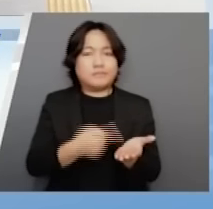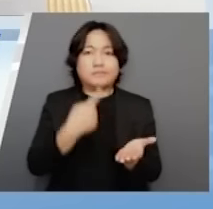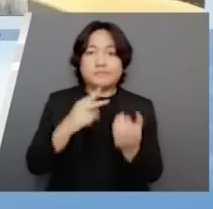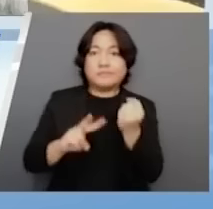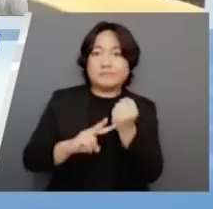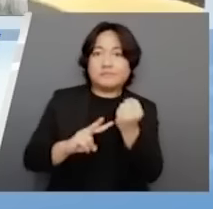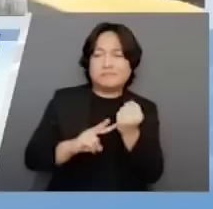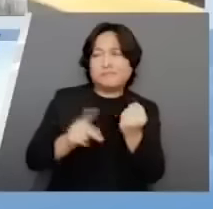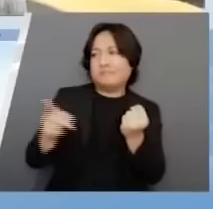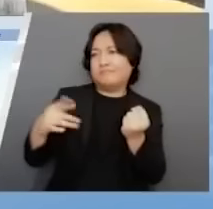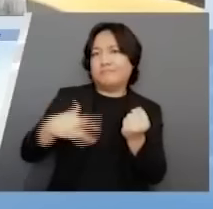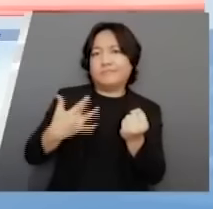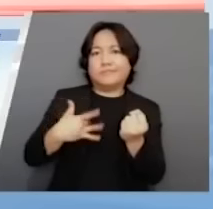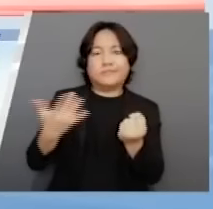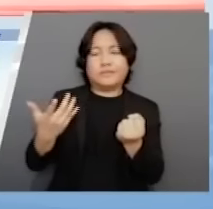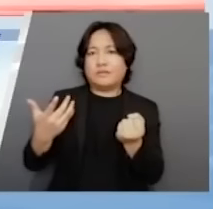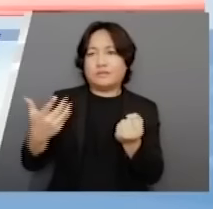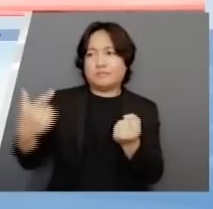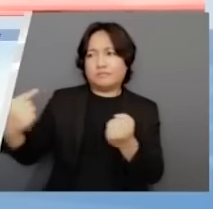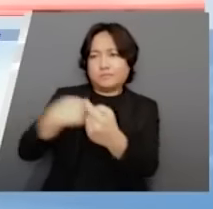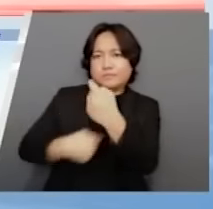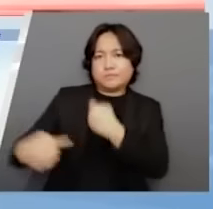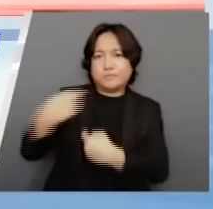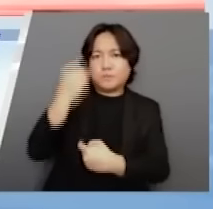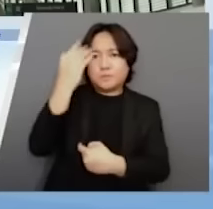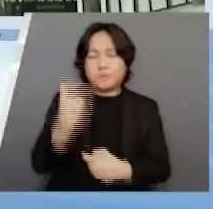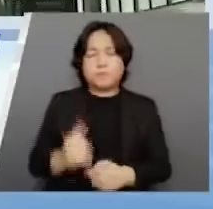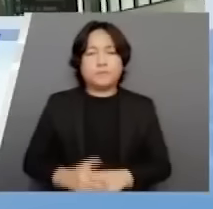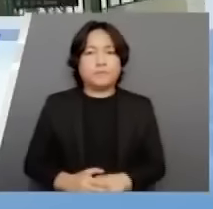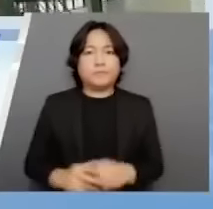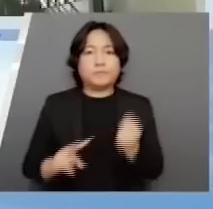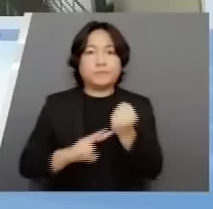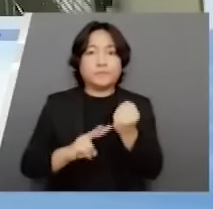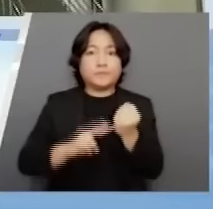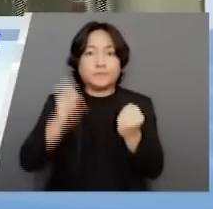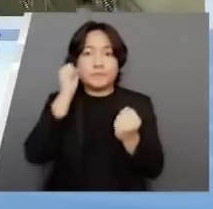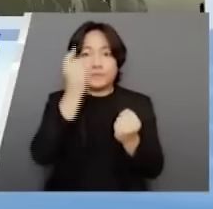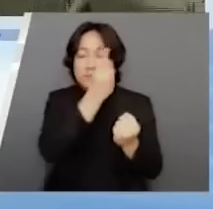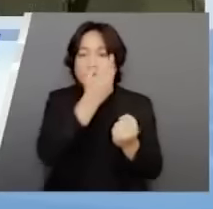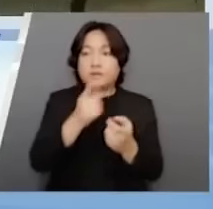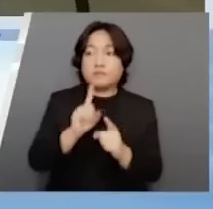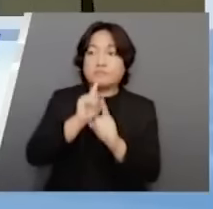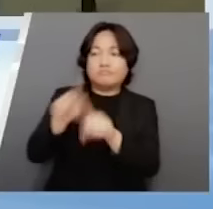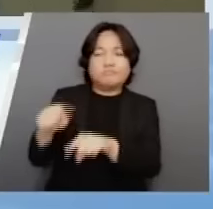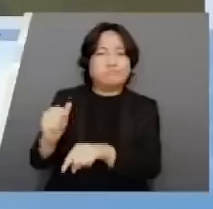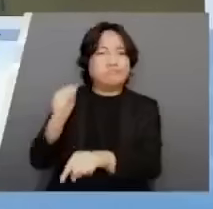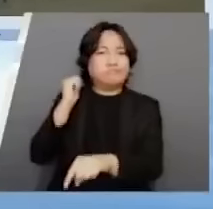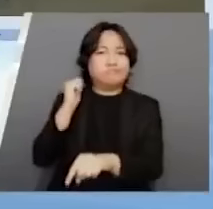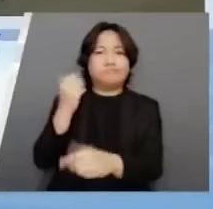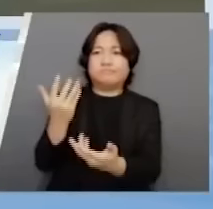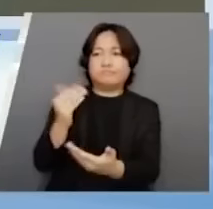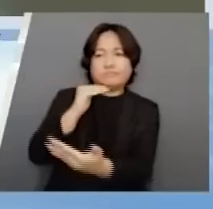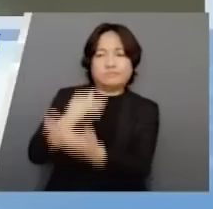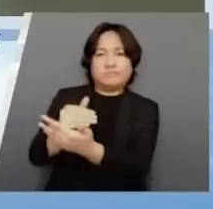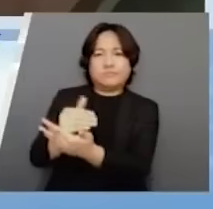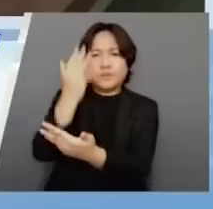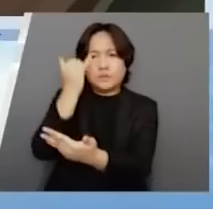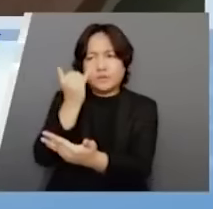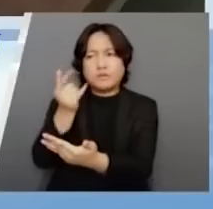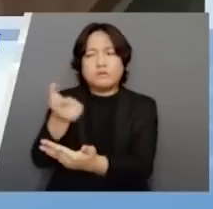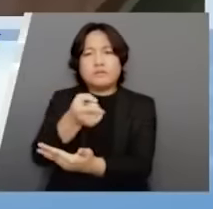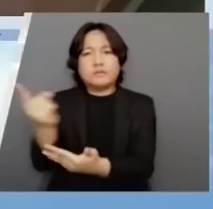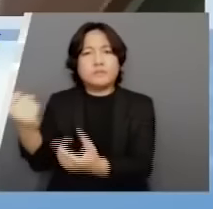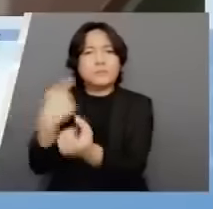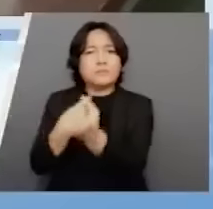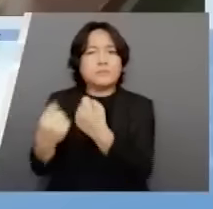budget. Sa Kamara naman, tumanggi ang bise na sagutin ang tanong ng mga kongresista tungkol sa paggamit ng OVP ng 73